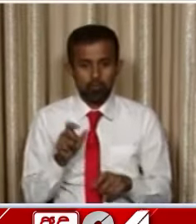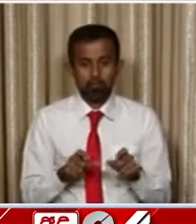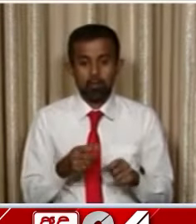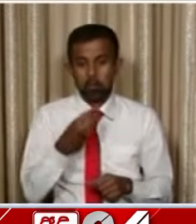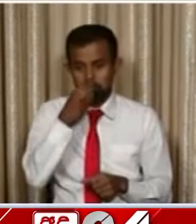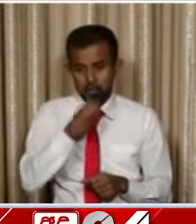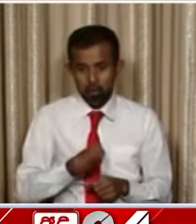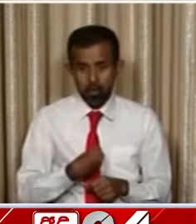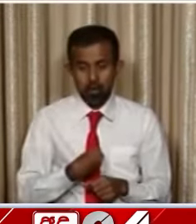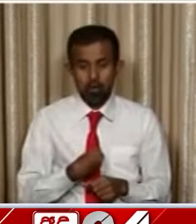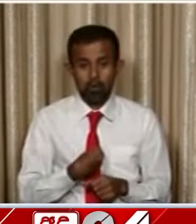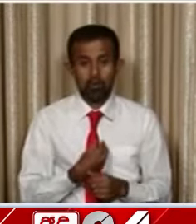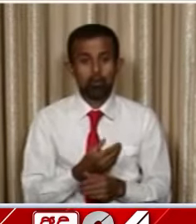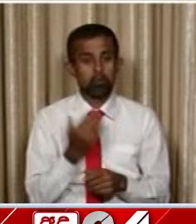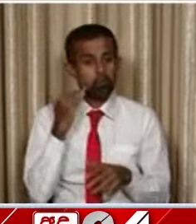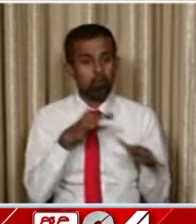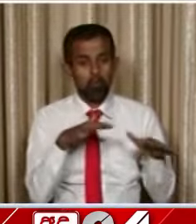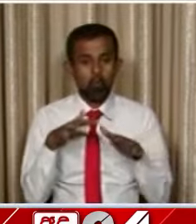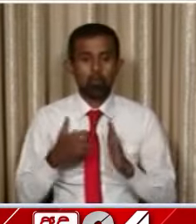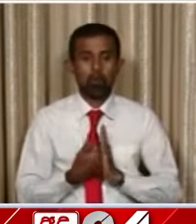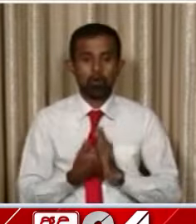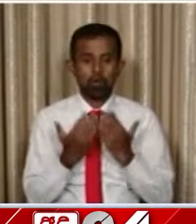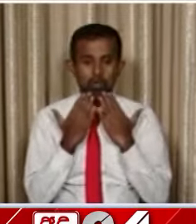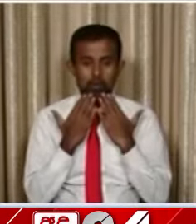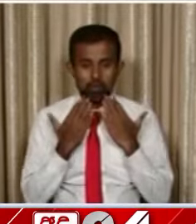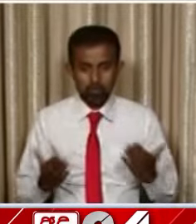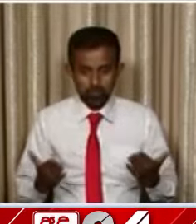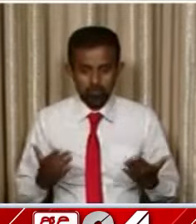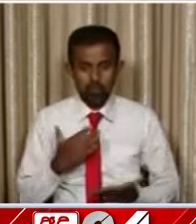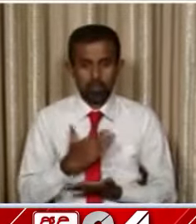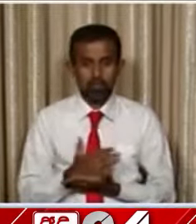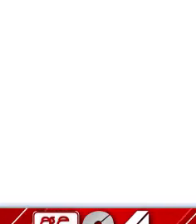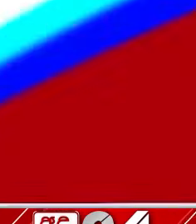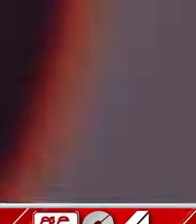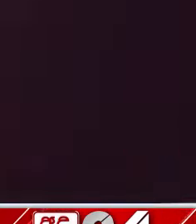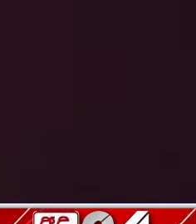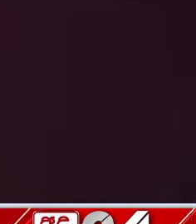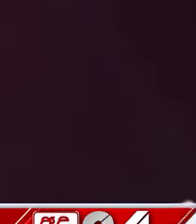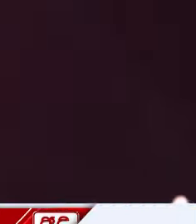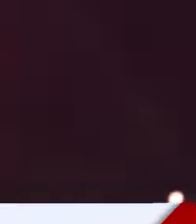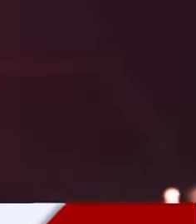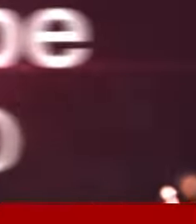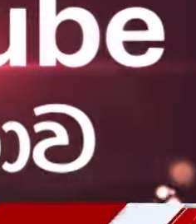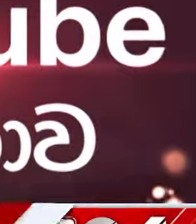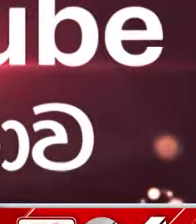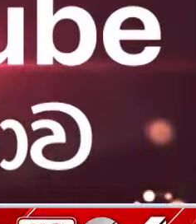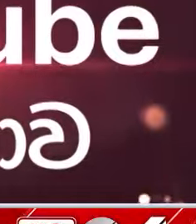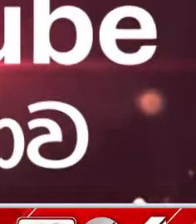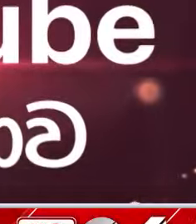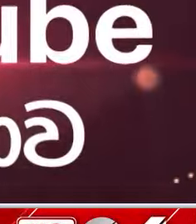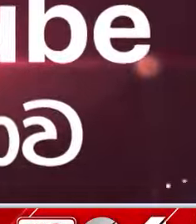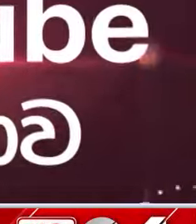මාතර ආදරණීය ජනතාවට මාගේ ගෞරවනීය ස්තුතිය පුද කරමින් මානෙන්නේ බොහොම ස්තුතියි. අද දෙරණ